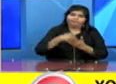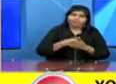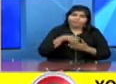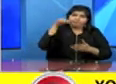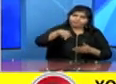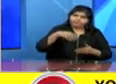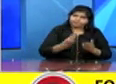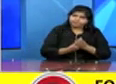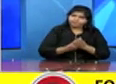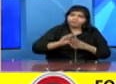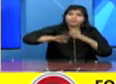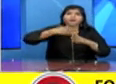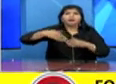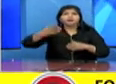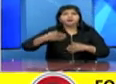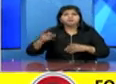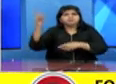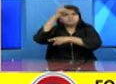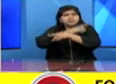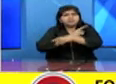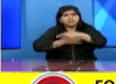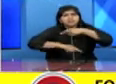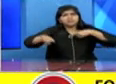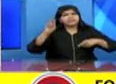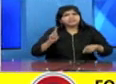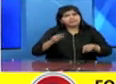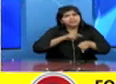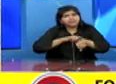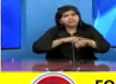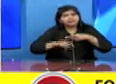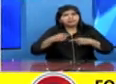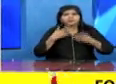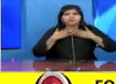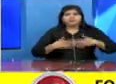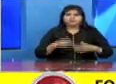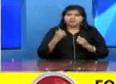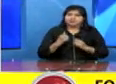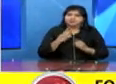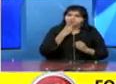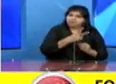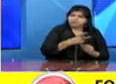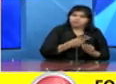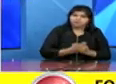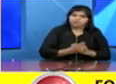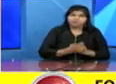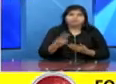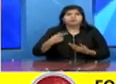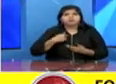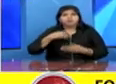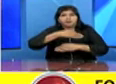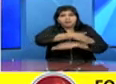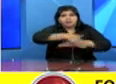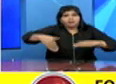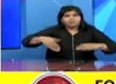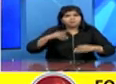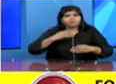आपको आने वाले कई दिनों तक इसी तरह धैर्य दिखाना ही है, लक्ष्मण रेखा